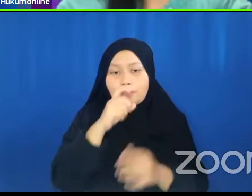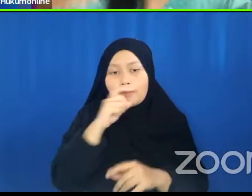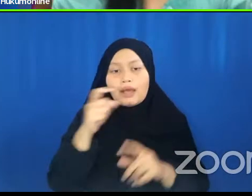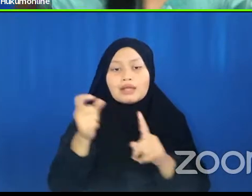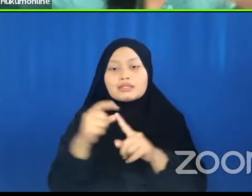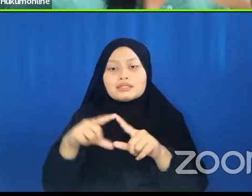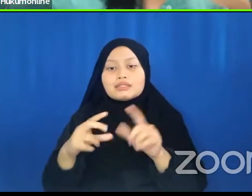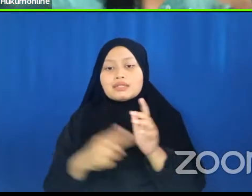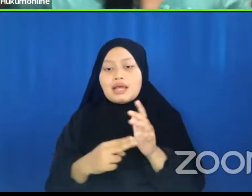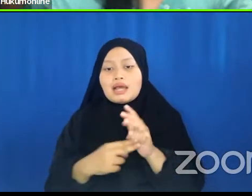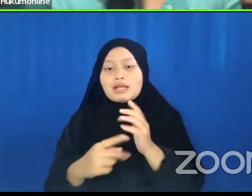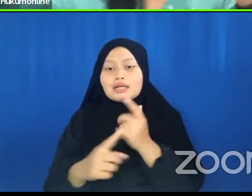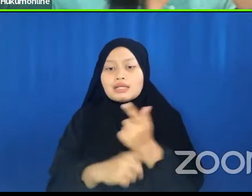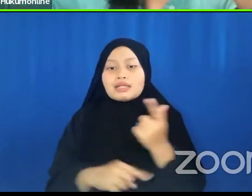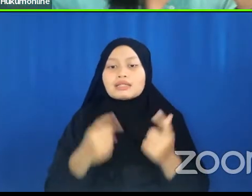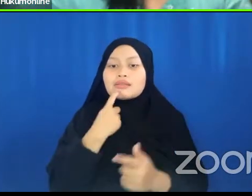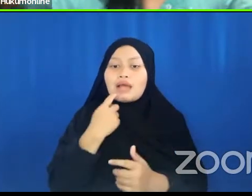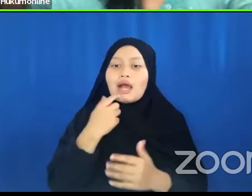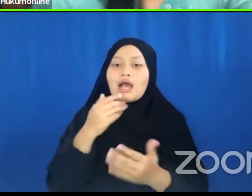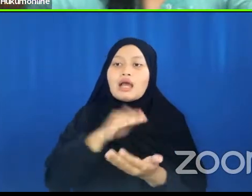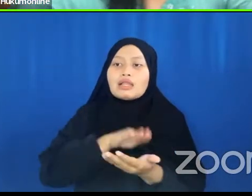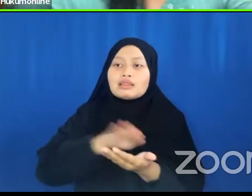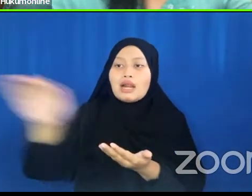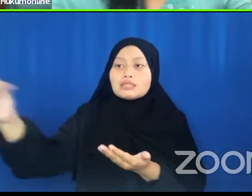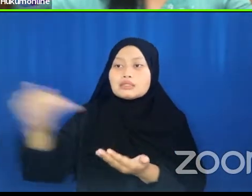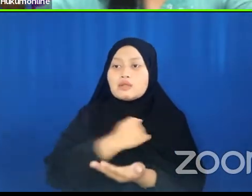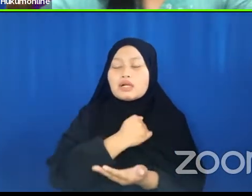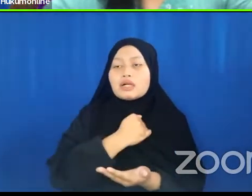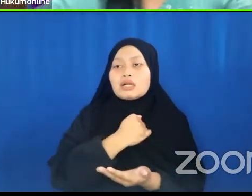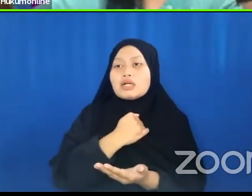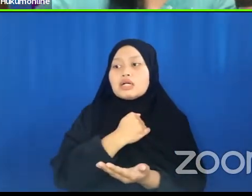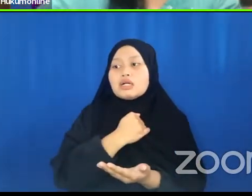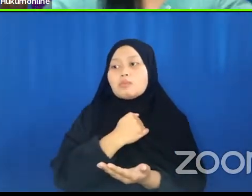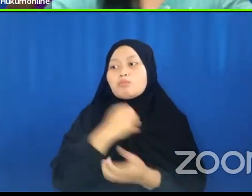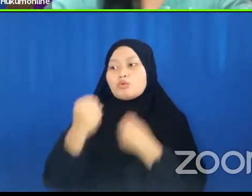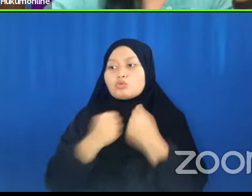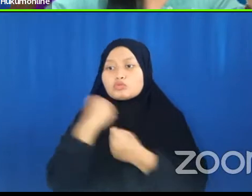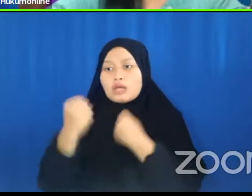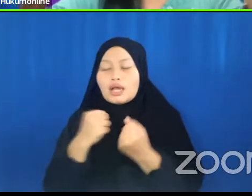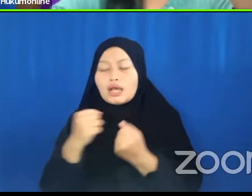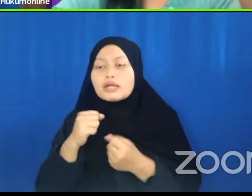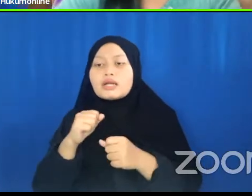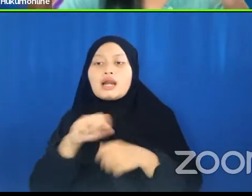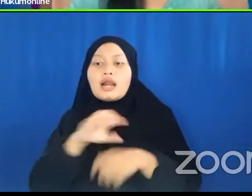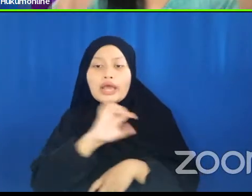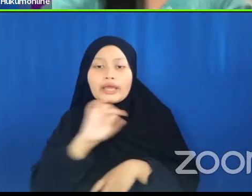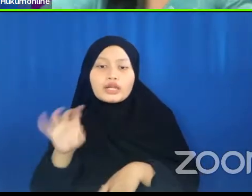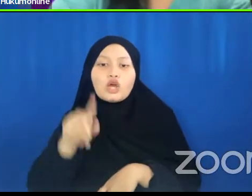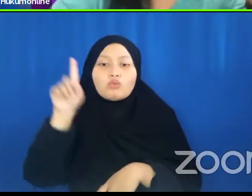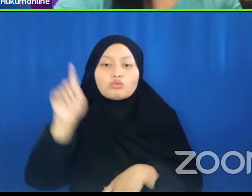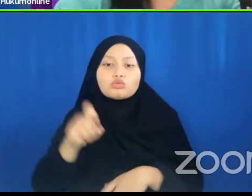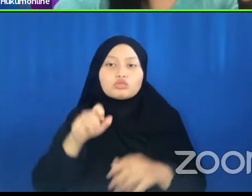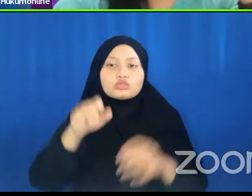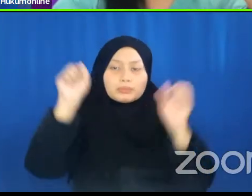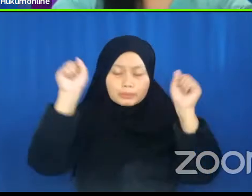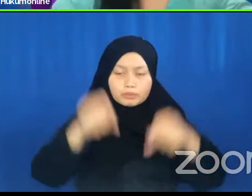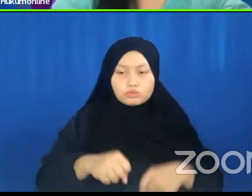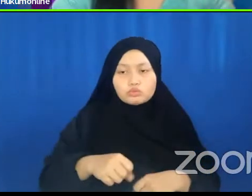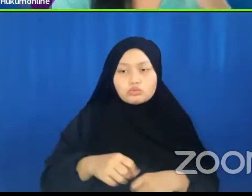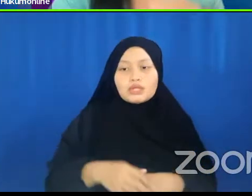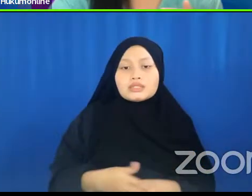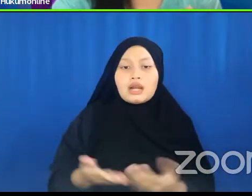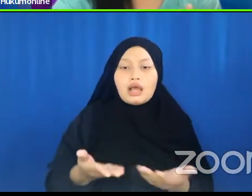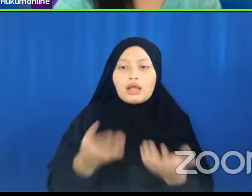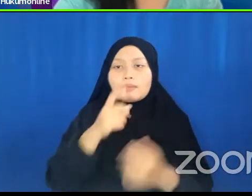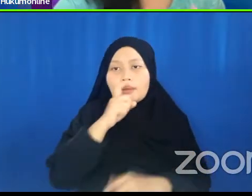dengan transfer ke Pak beraspal ke perusahaan lain perlu ada konsen dan ada legitimate interest dan DPO yang memutuskan ini silakan pada nih